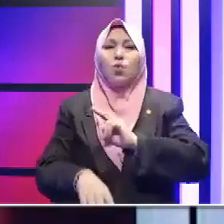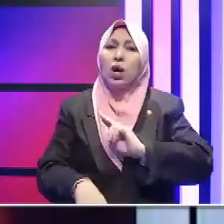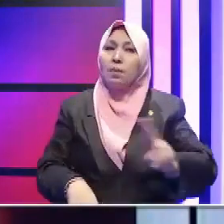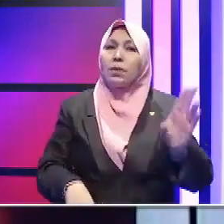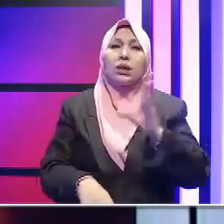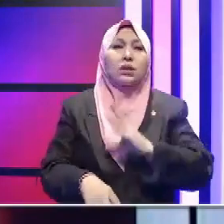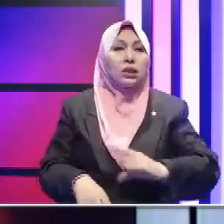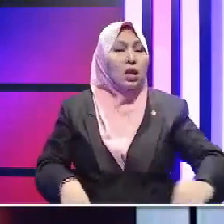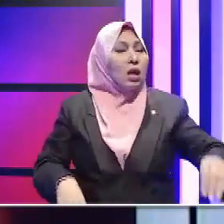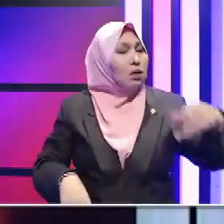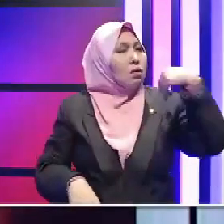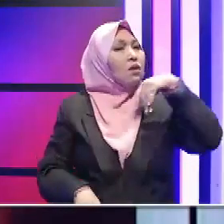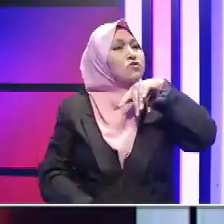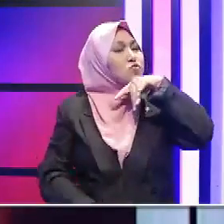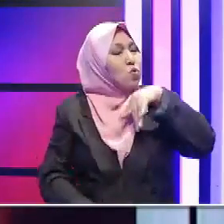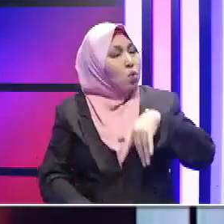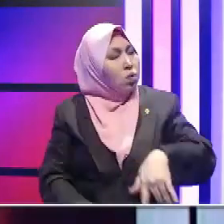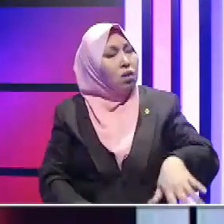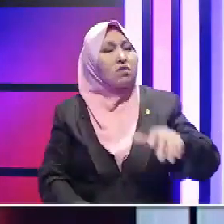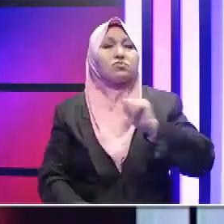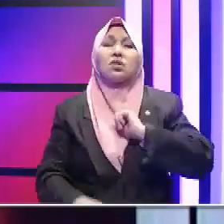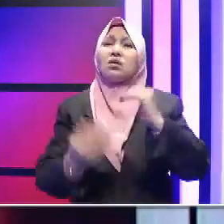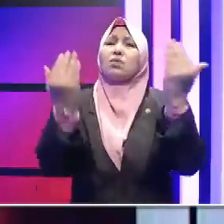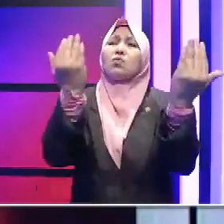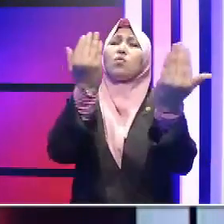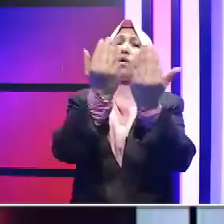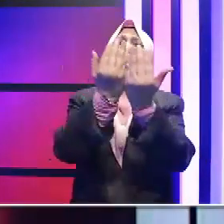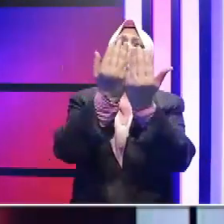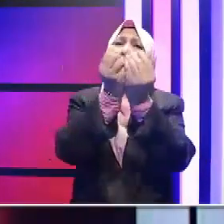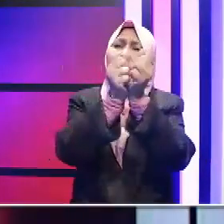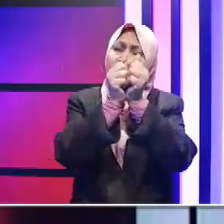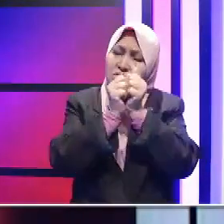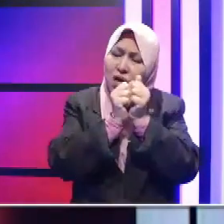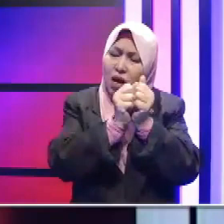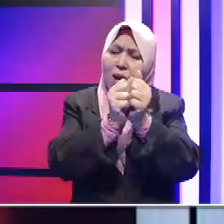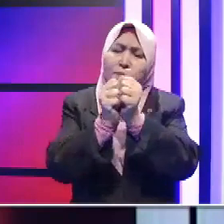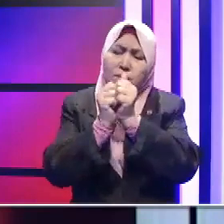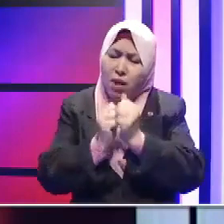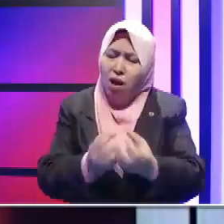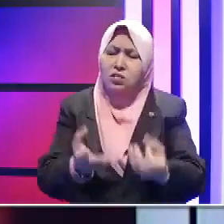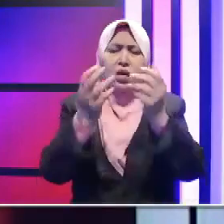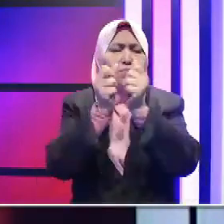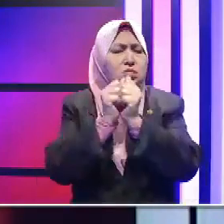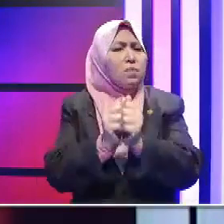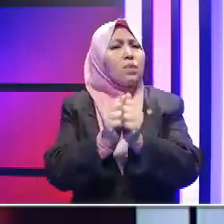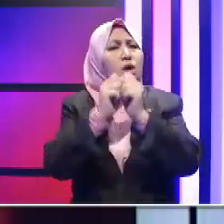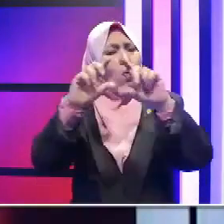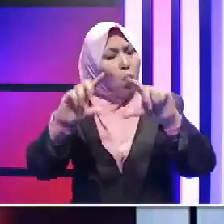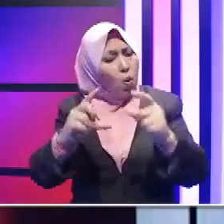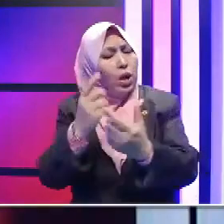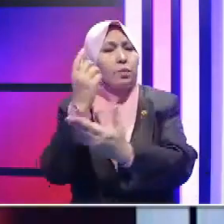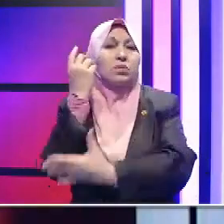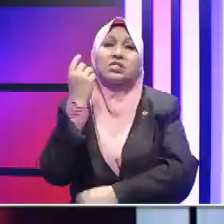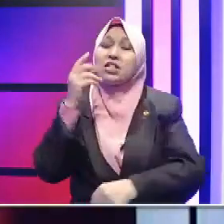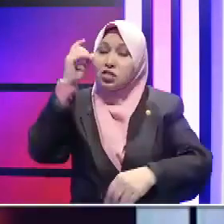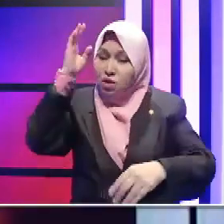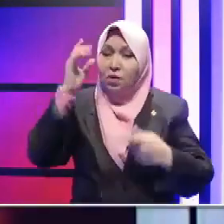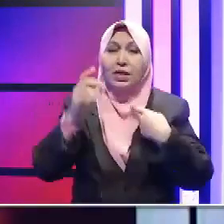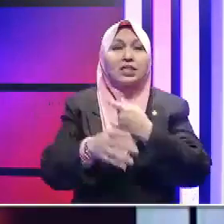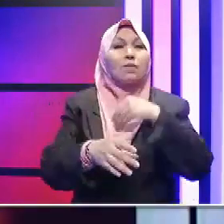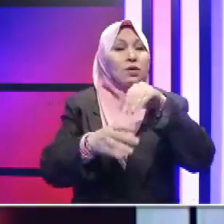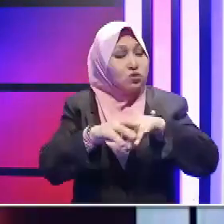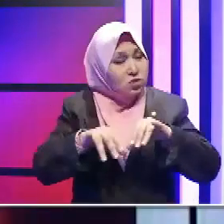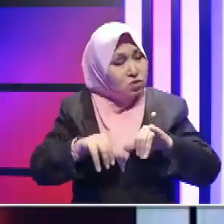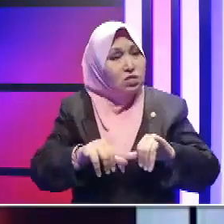bahkan Rasulullah sendiri berdoa ataupun bersama banyak bersama dengan golongan yang miskin Insyaallah kita akan masuk ke